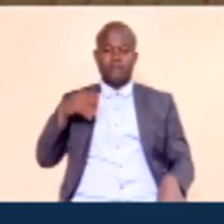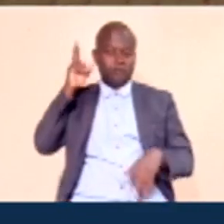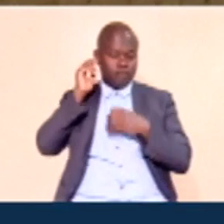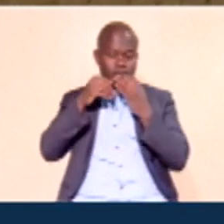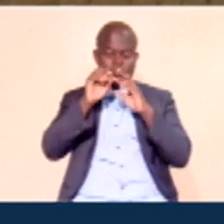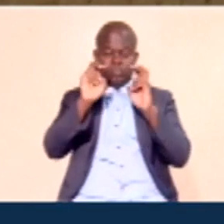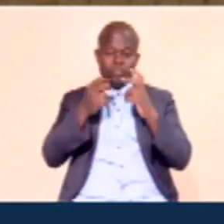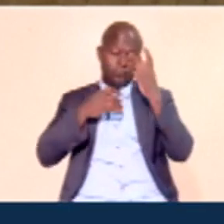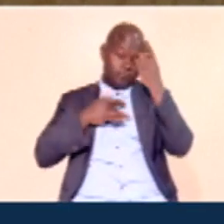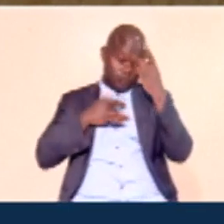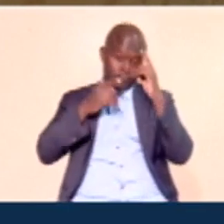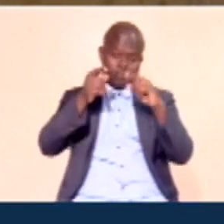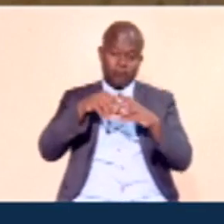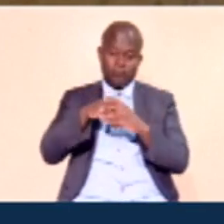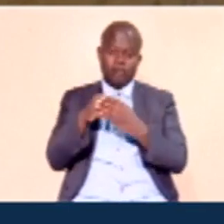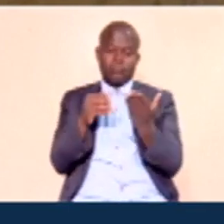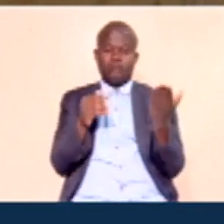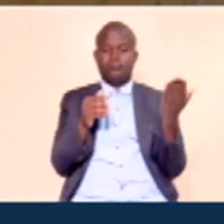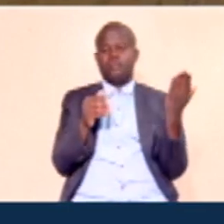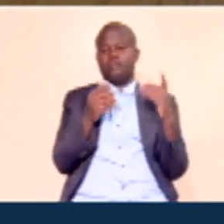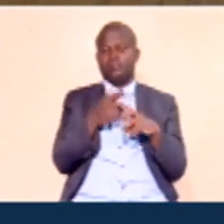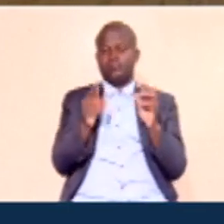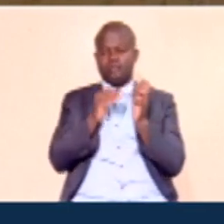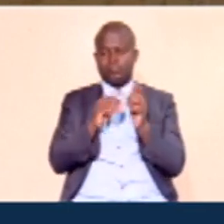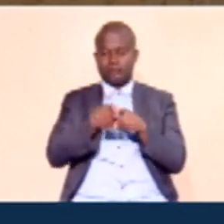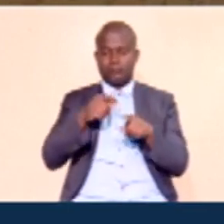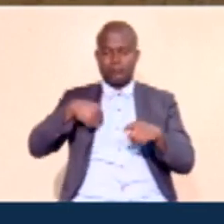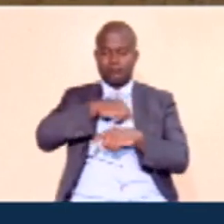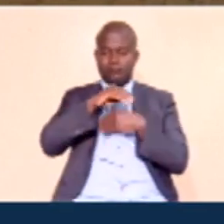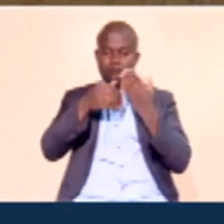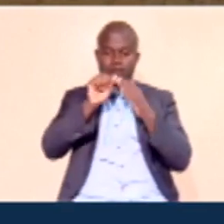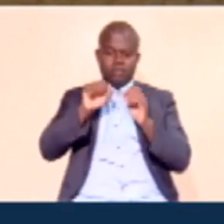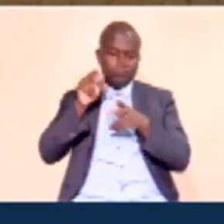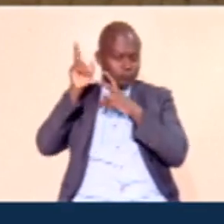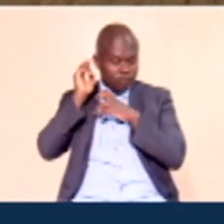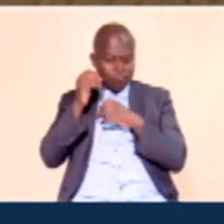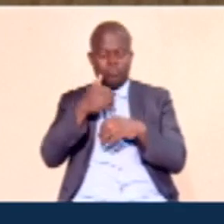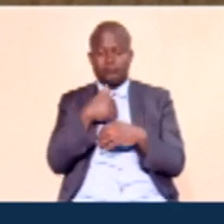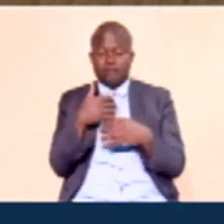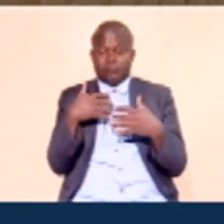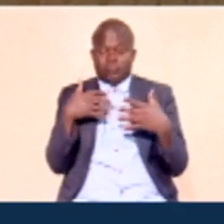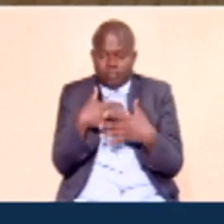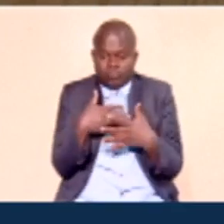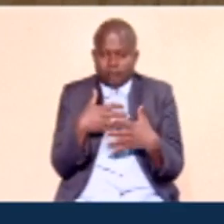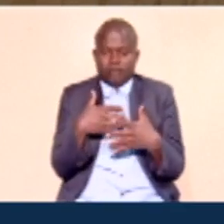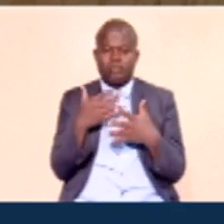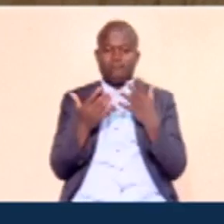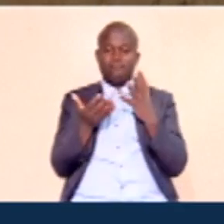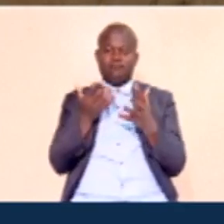nyine yagiye mu matungo ariko natwe dushobora kumva kugira igishyika mbega cyo